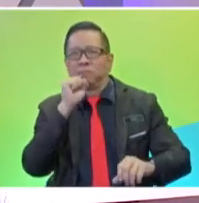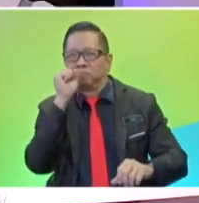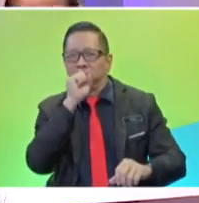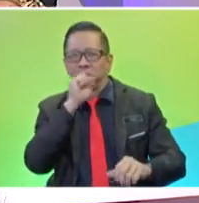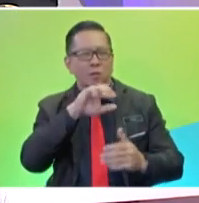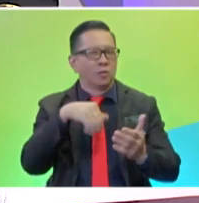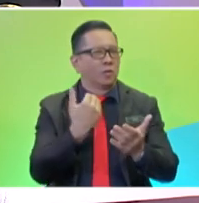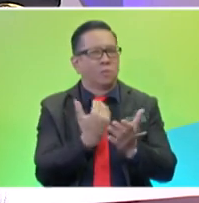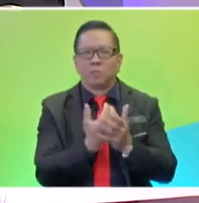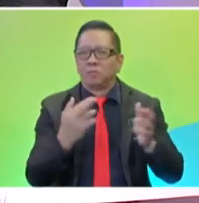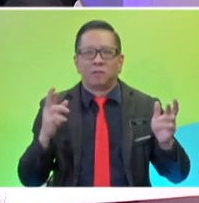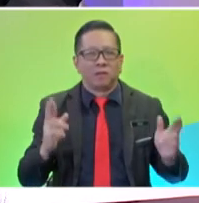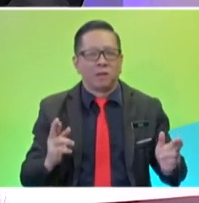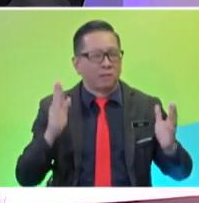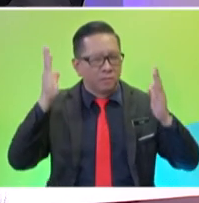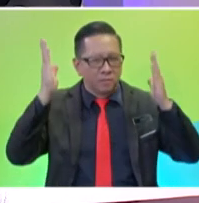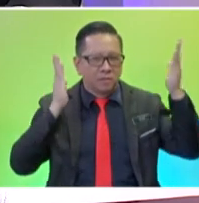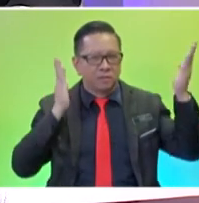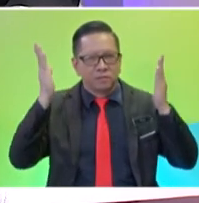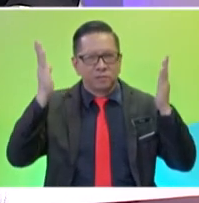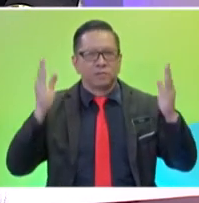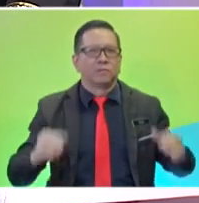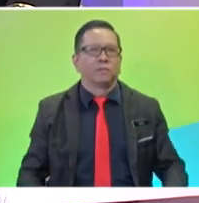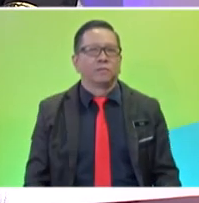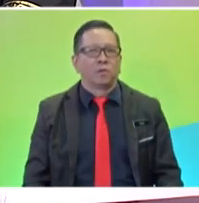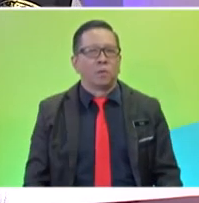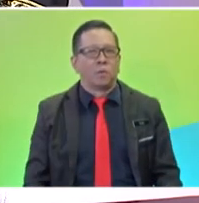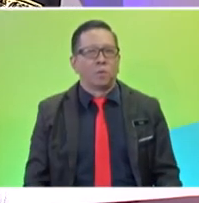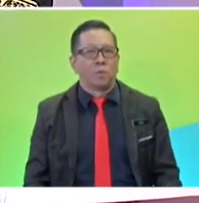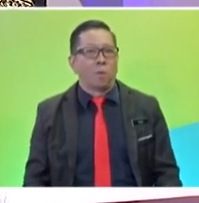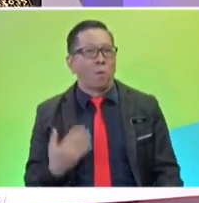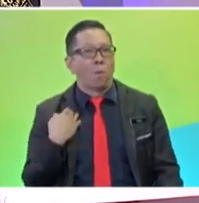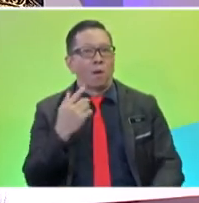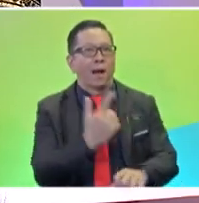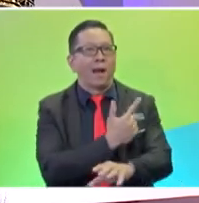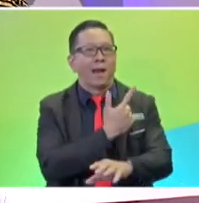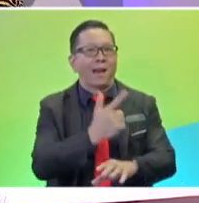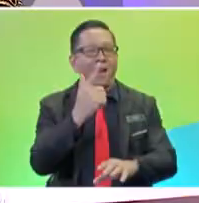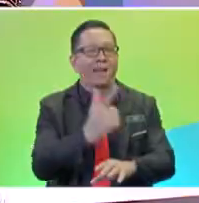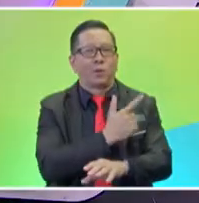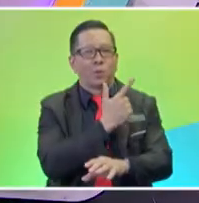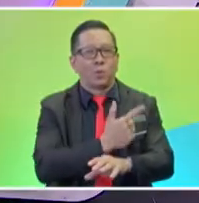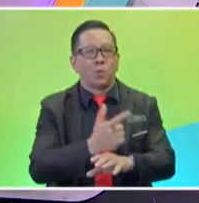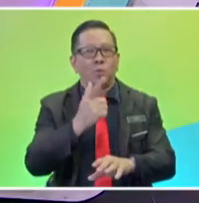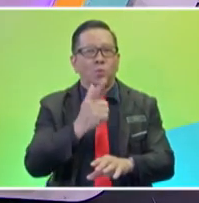oleh semua masyarakat di Malaysia ini baik kita tengok Oh ada lagu jadul Gemilang